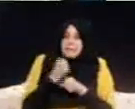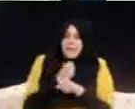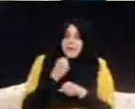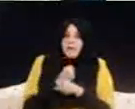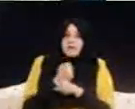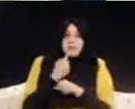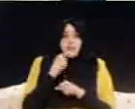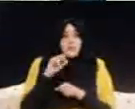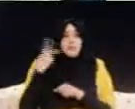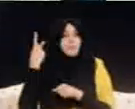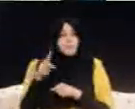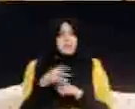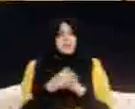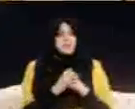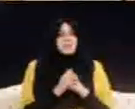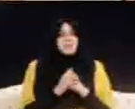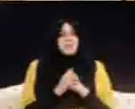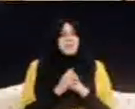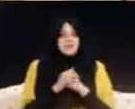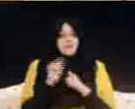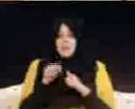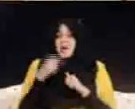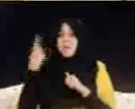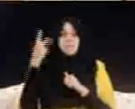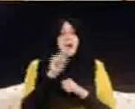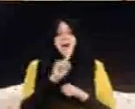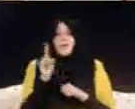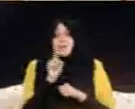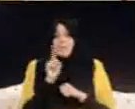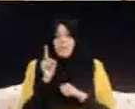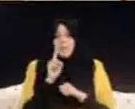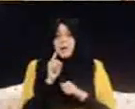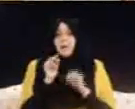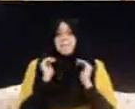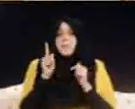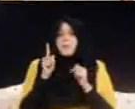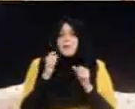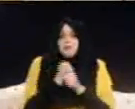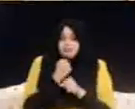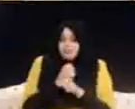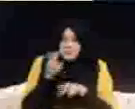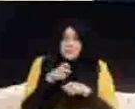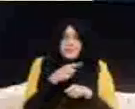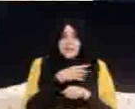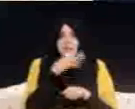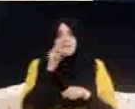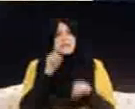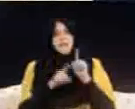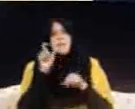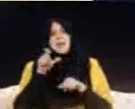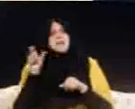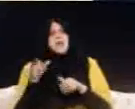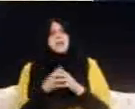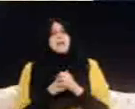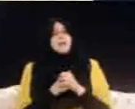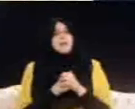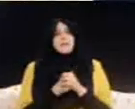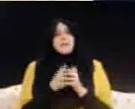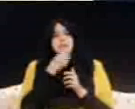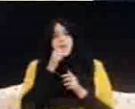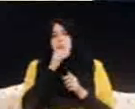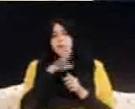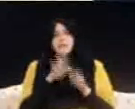الملكية. فالإنسان لا يملك هذا العقار بتصرف الفضالة مثلا. بعض الناس يتحجج بقوله صلى